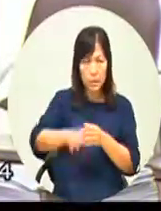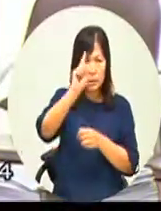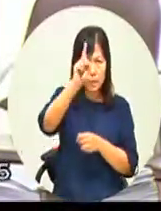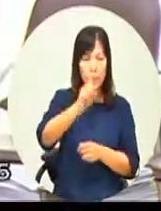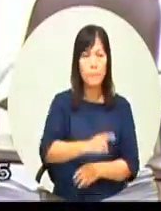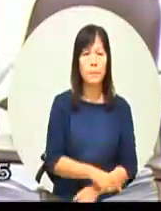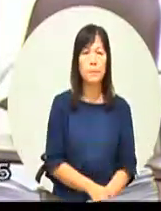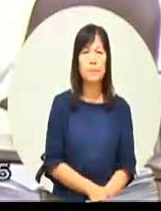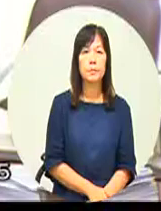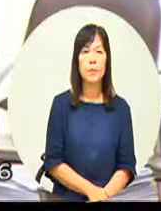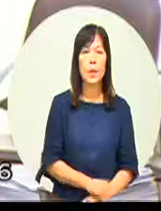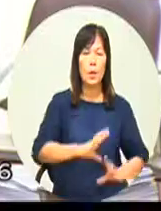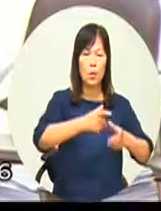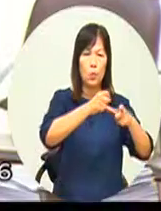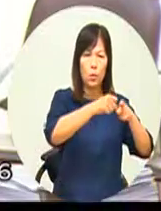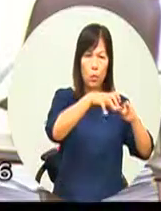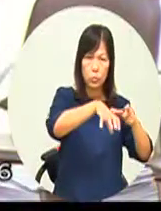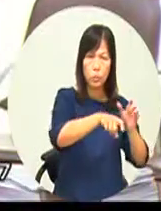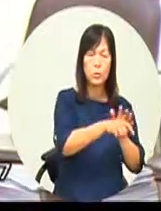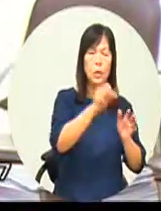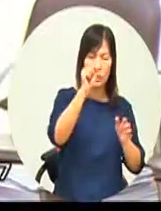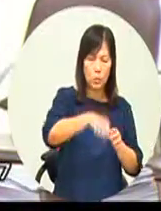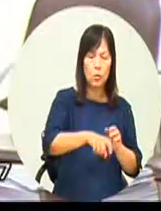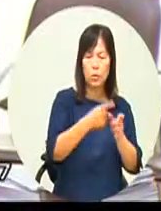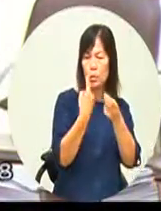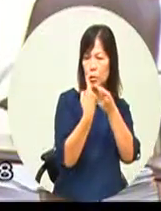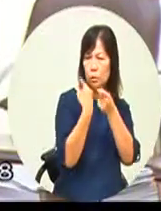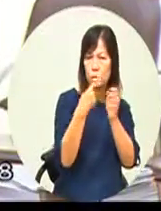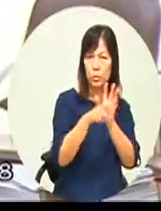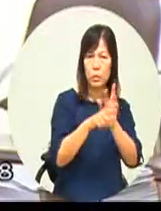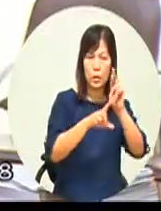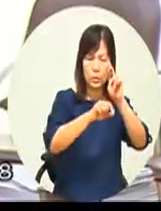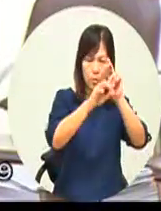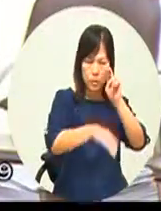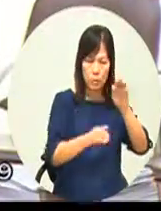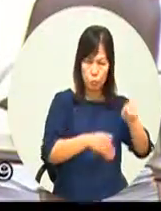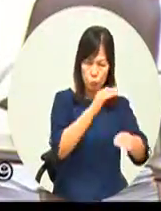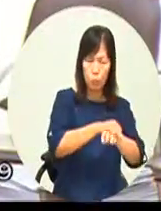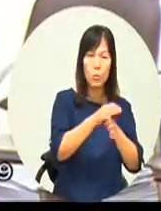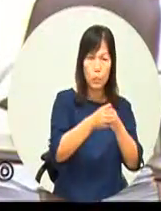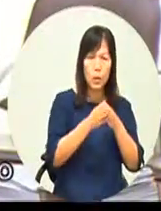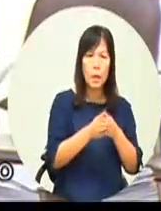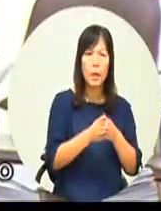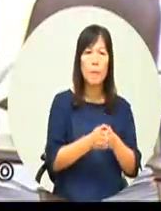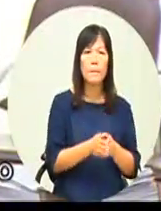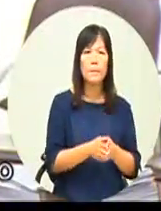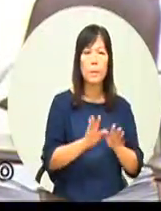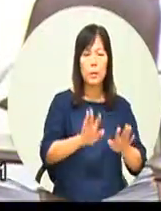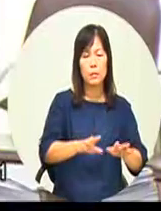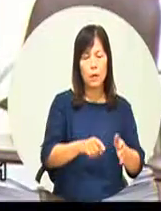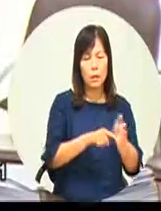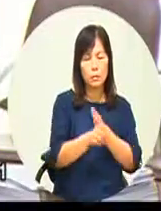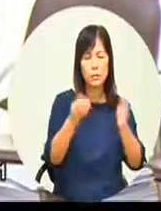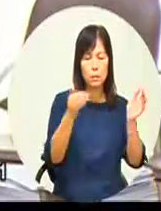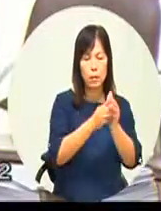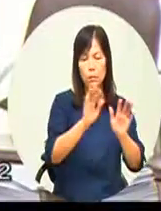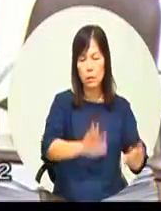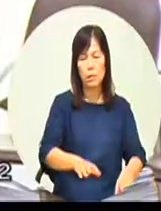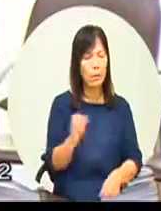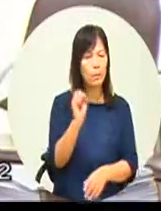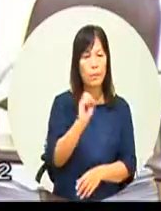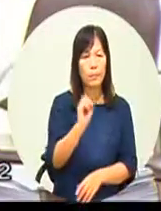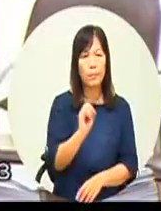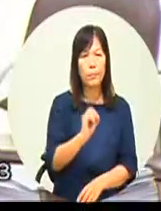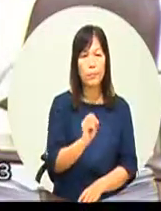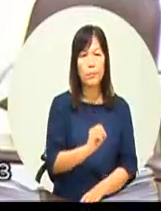国公局承诺去年底要把它完工哦，但是都没有完工。为什么没有完工？